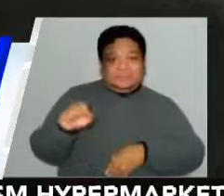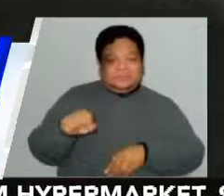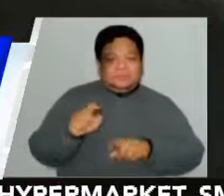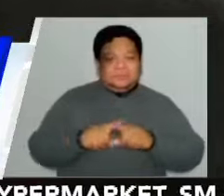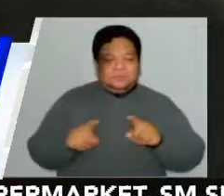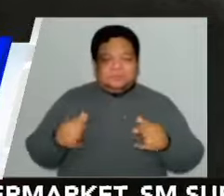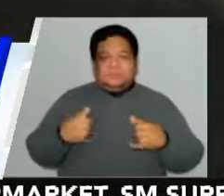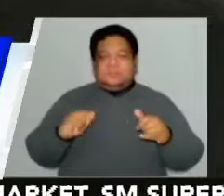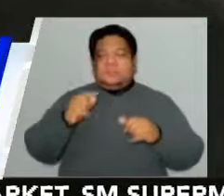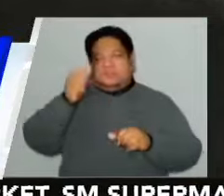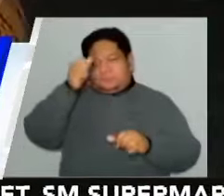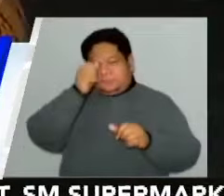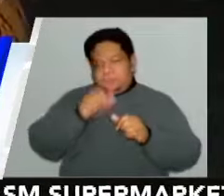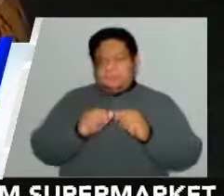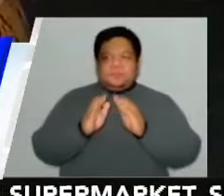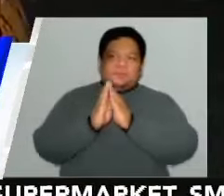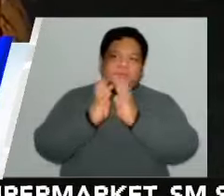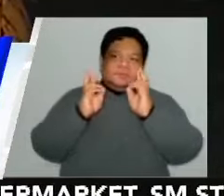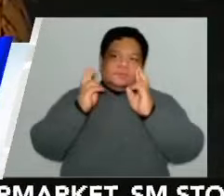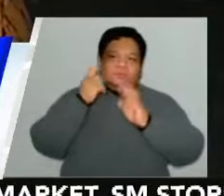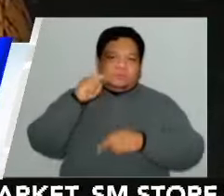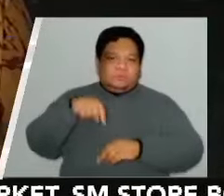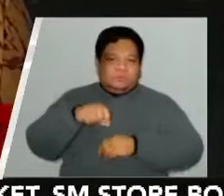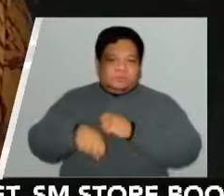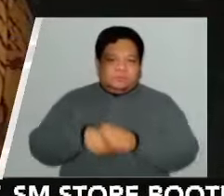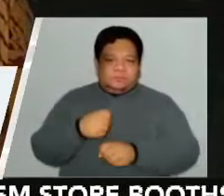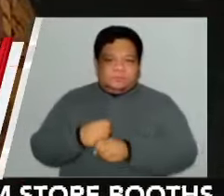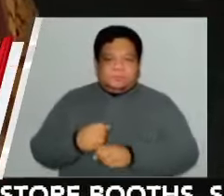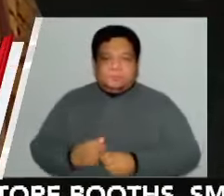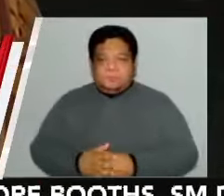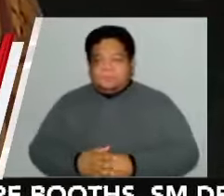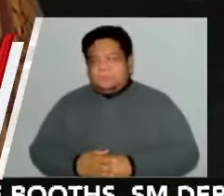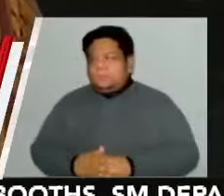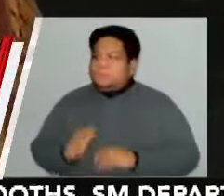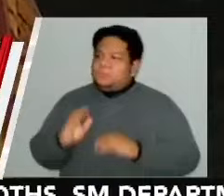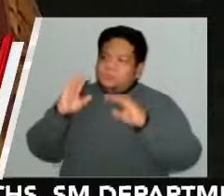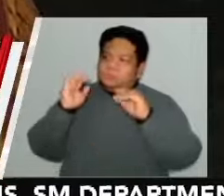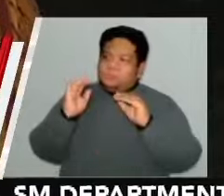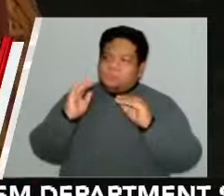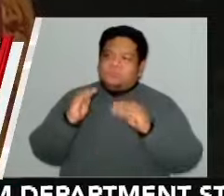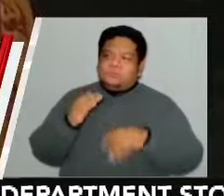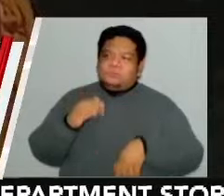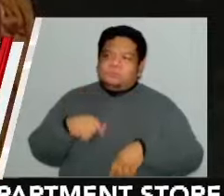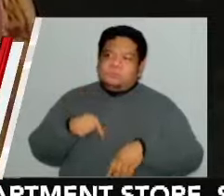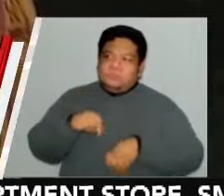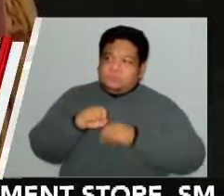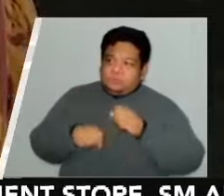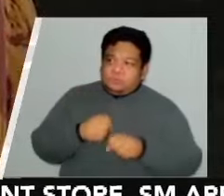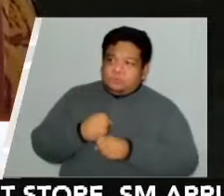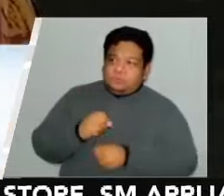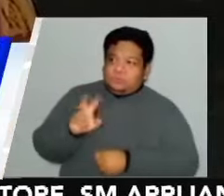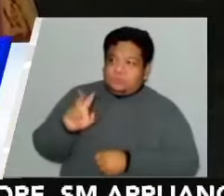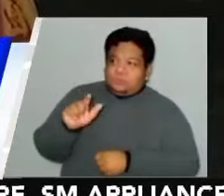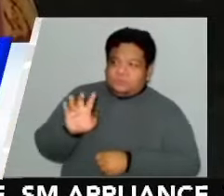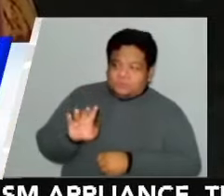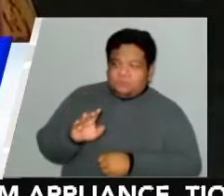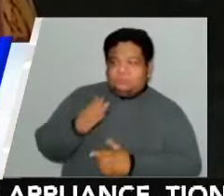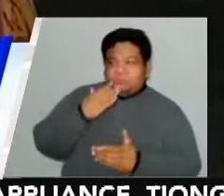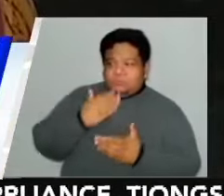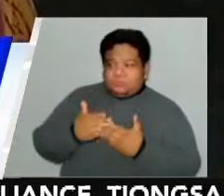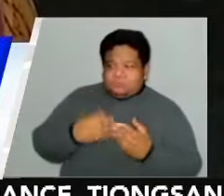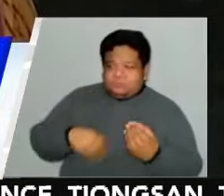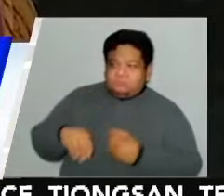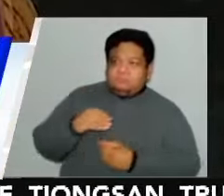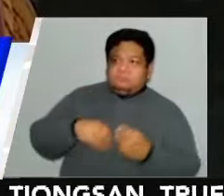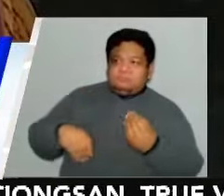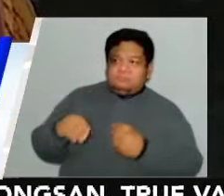para ngayong 2024. Sana maganda yung bagay yung takbo ng ating